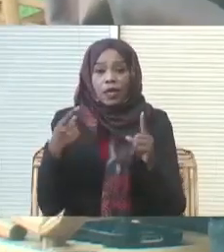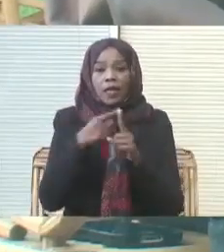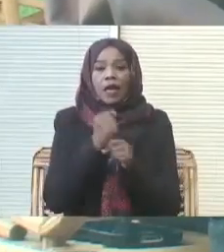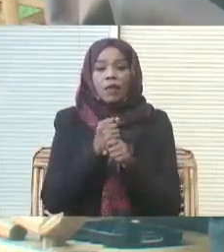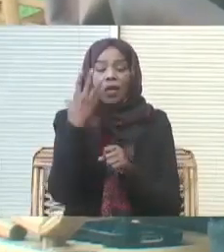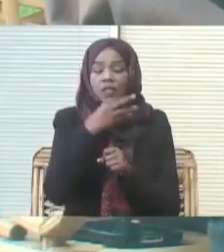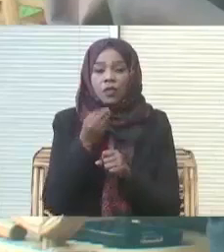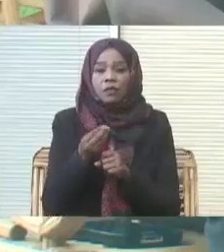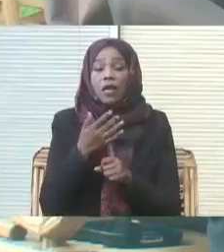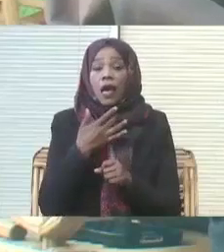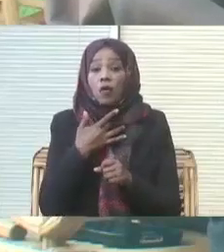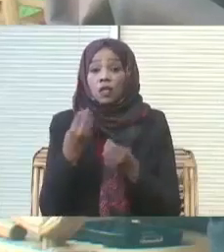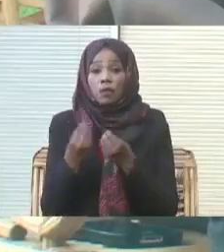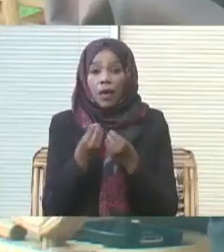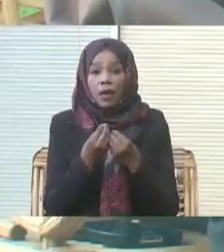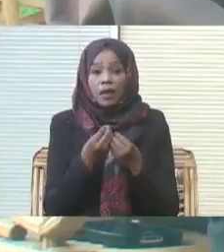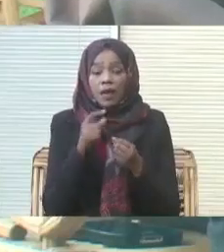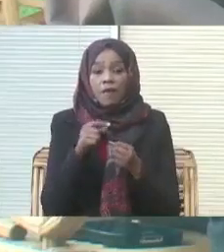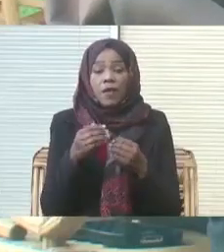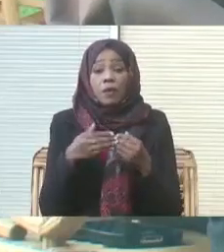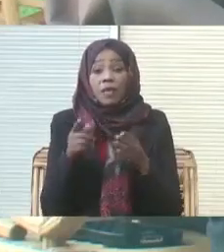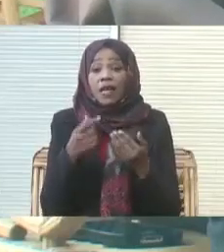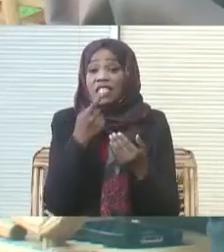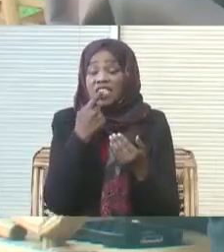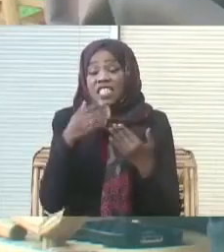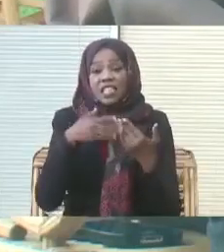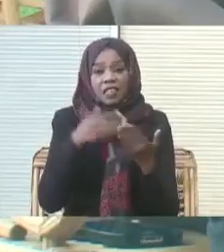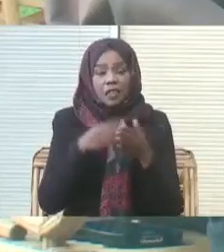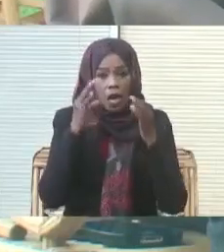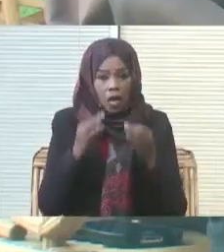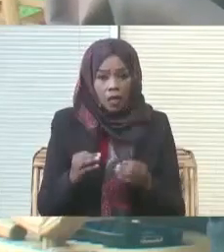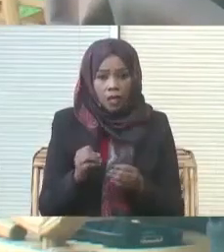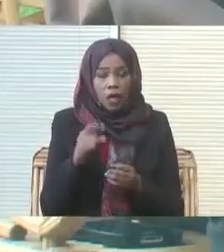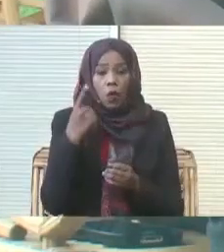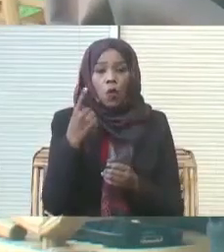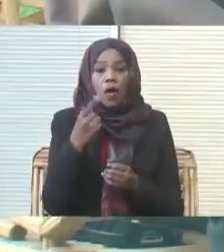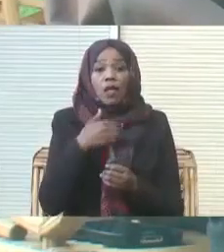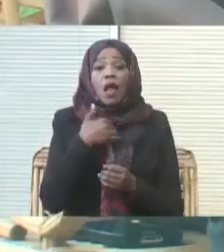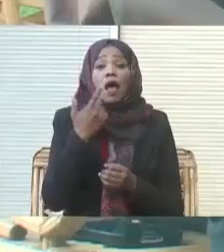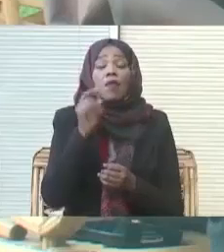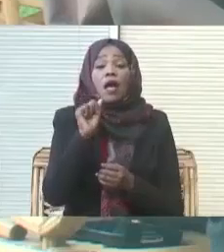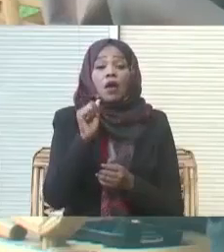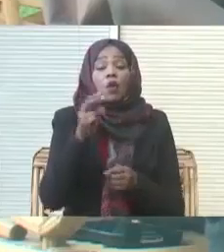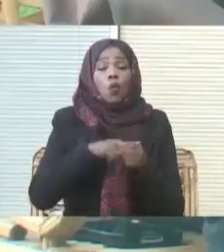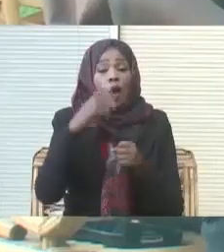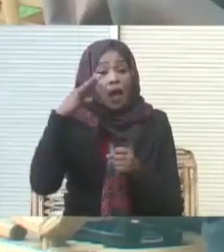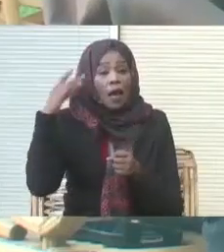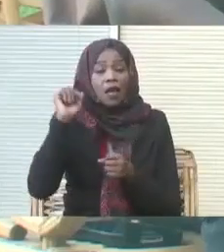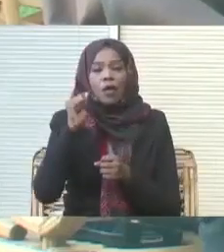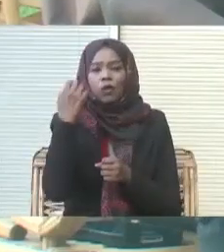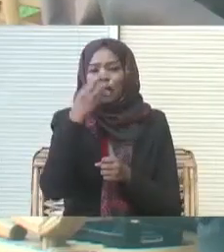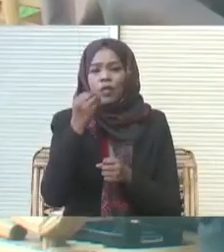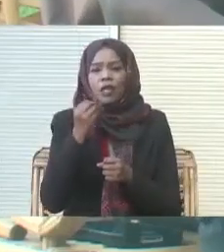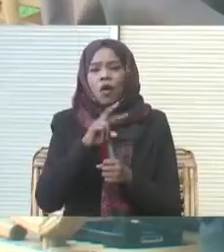مهند انا عايزه معاك على انه احنا في بدايه سنه جديده واكيد الواحد معلق امنياته معلق اماله وبيحلم